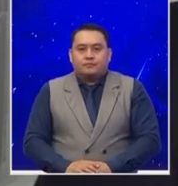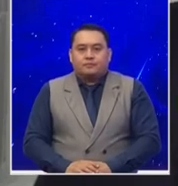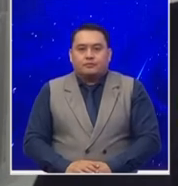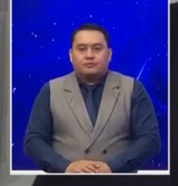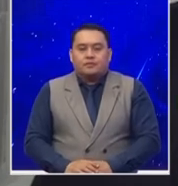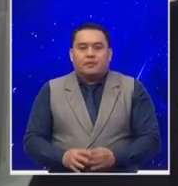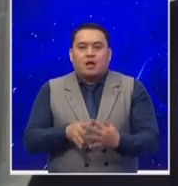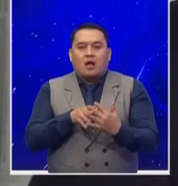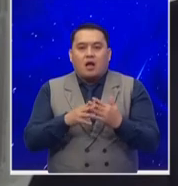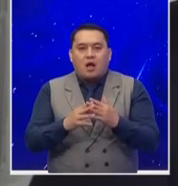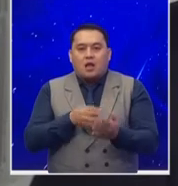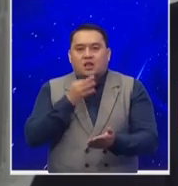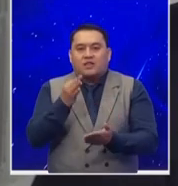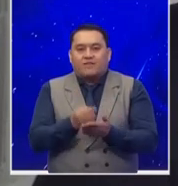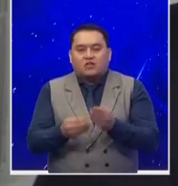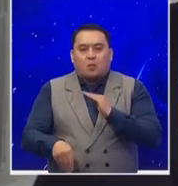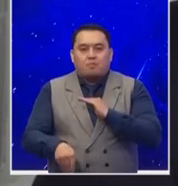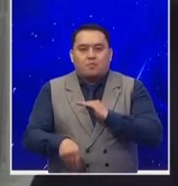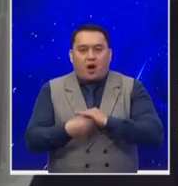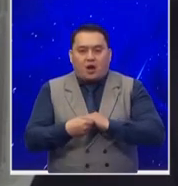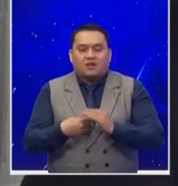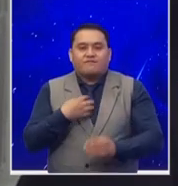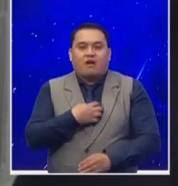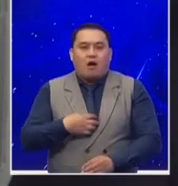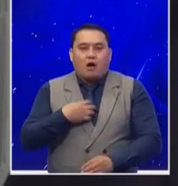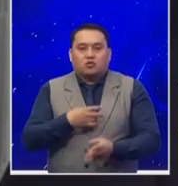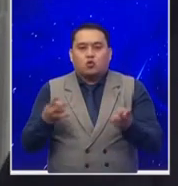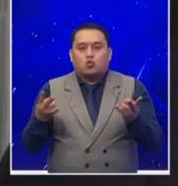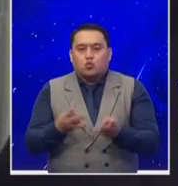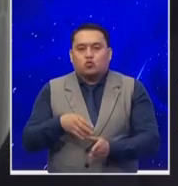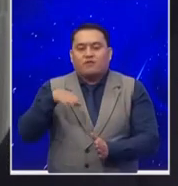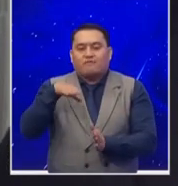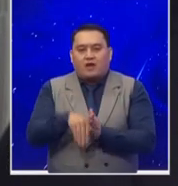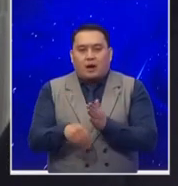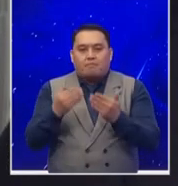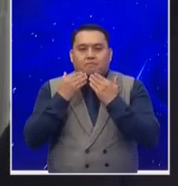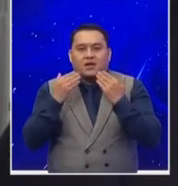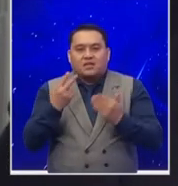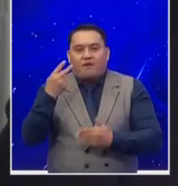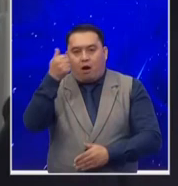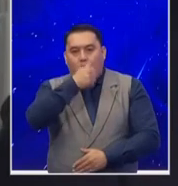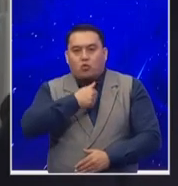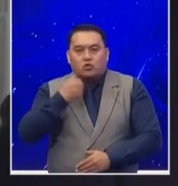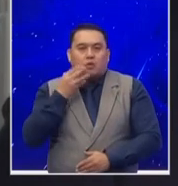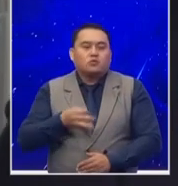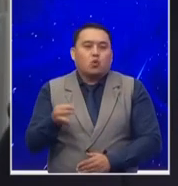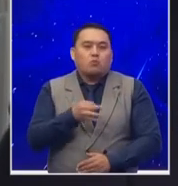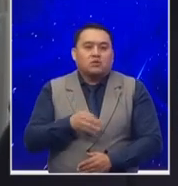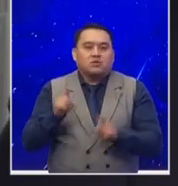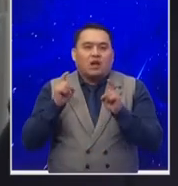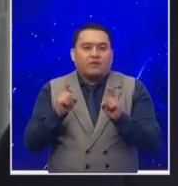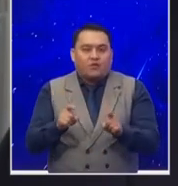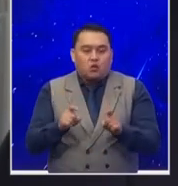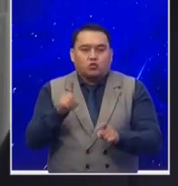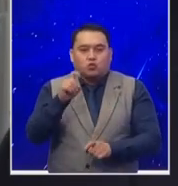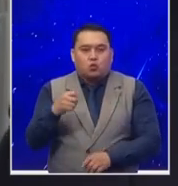Усиление ответственности за дачу взятки и посредничество – очень важное и нужное нововведение. За последние два года в Алматинской области было